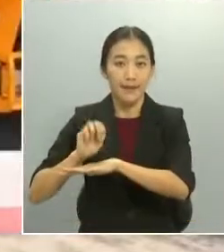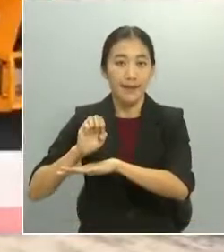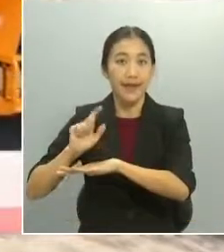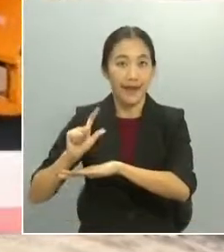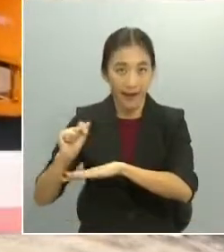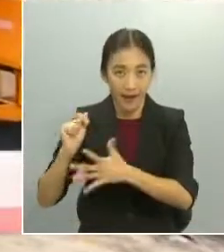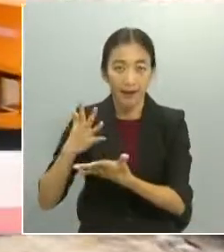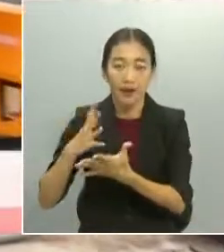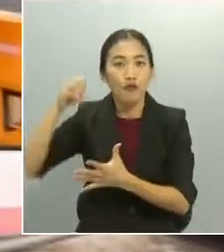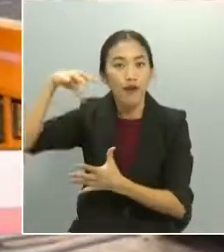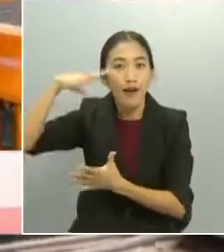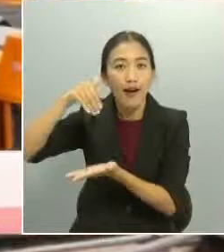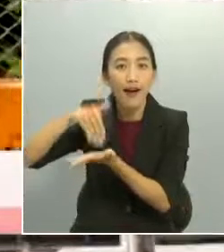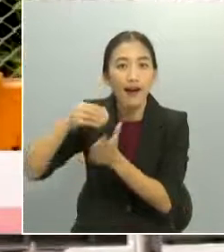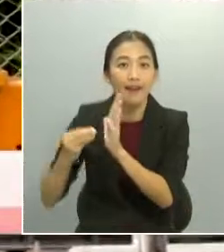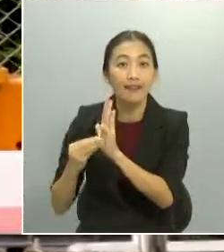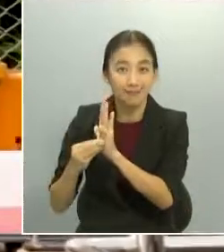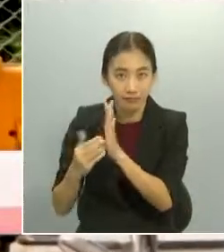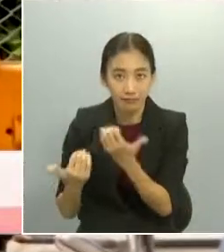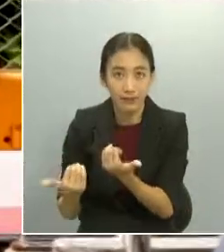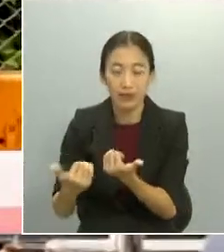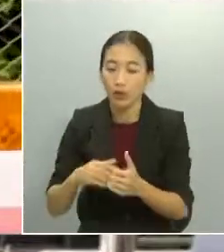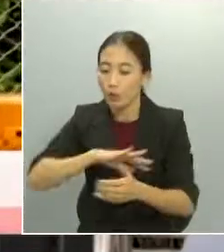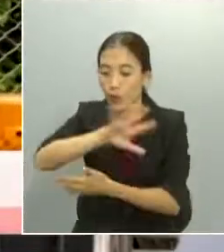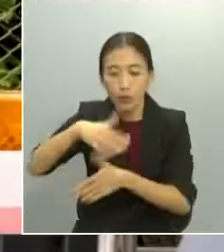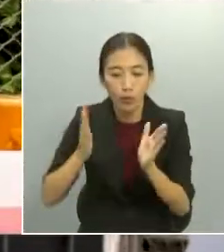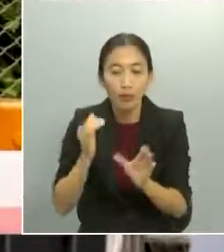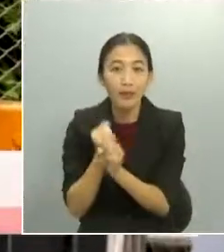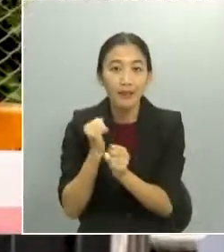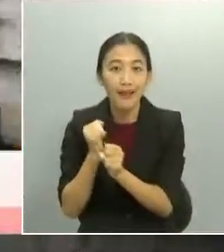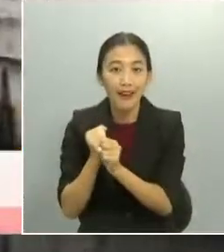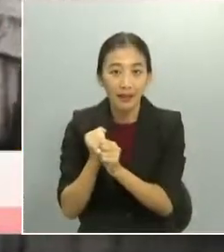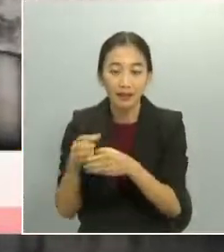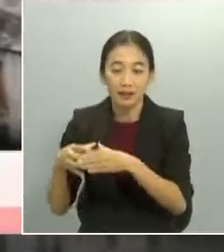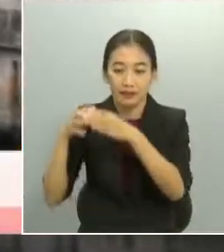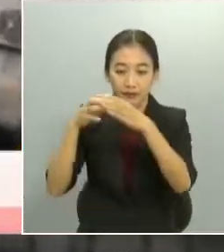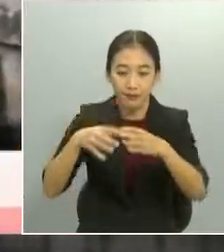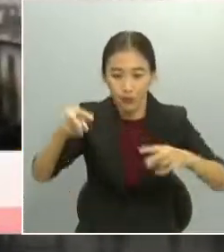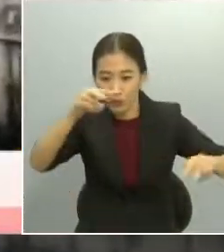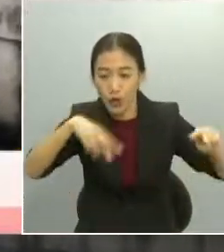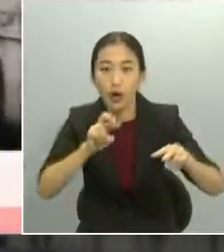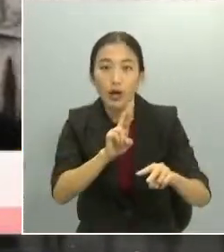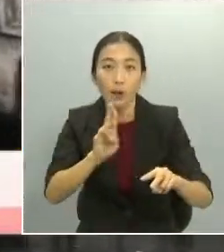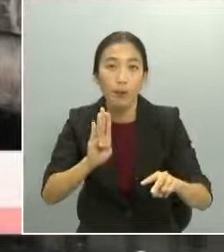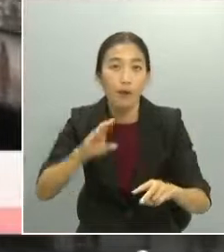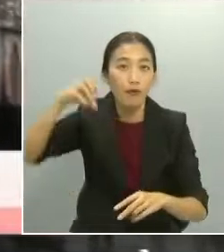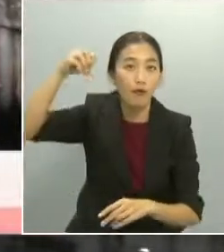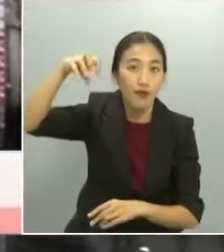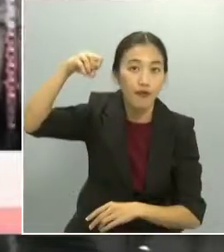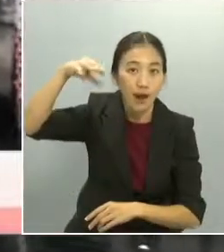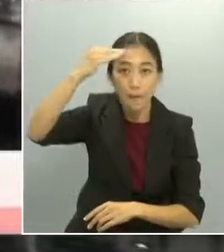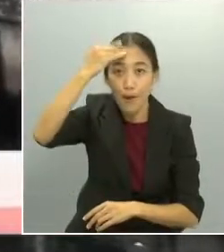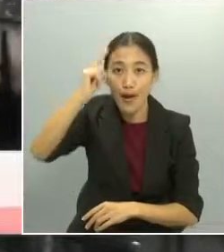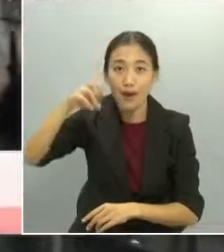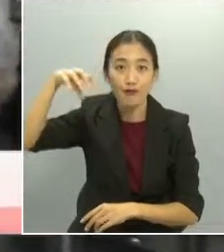นครหลวงพร้อมเจ้าหน้าที่ meaและกรุงเทพมหานครลงพื้นที่ตรวจสอบความพร้อมระบบไฟฟ้าของสถานีสูบน้ำ